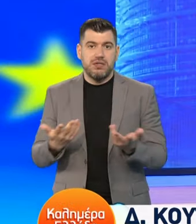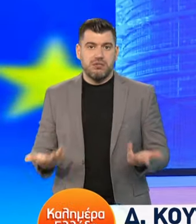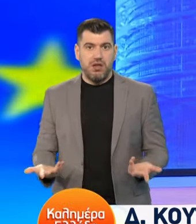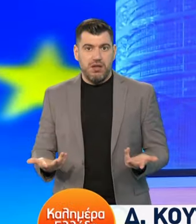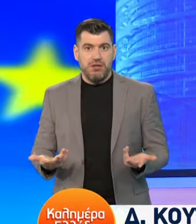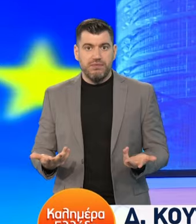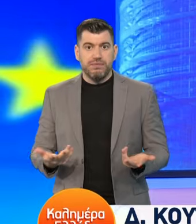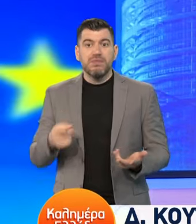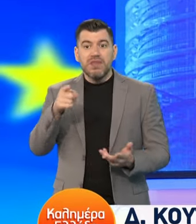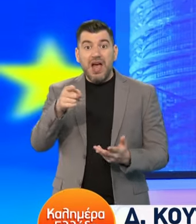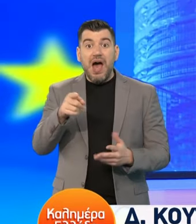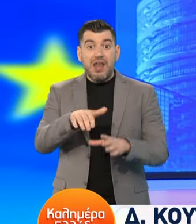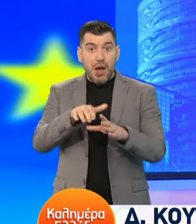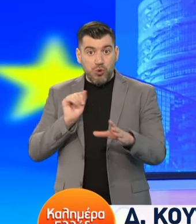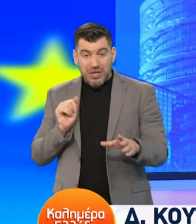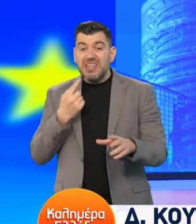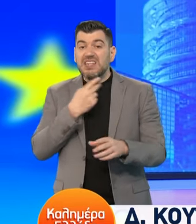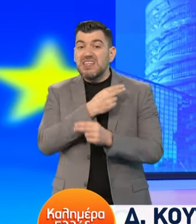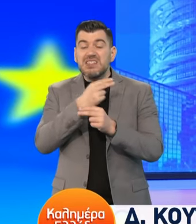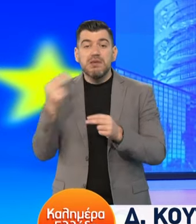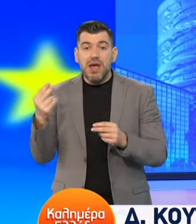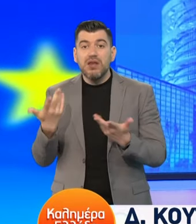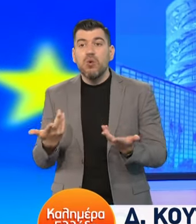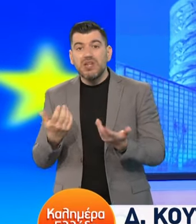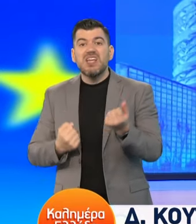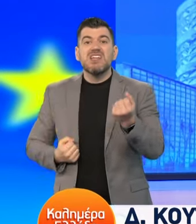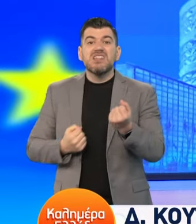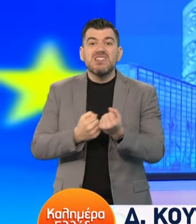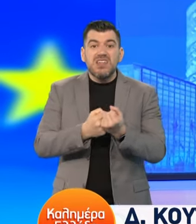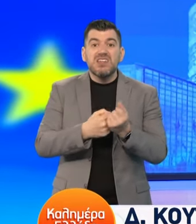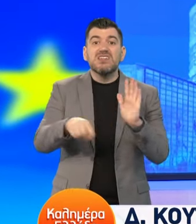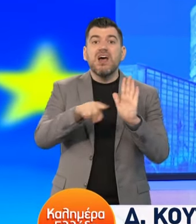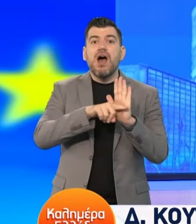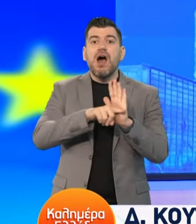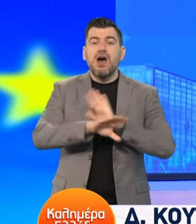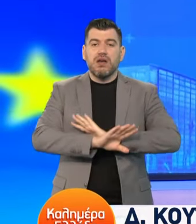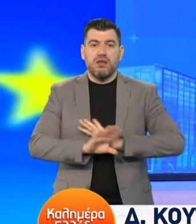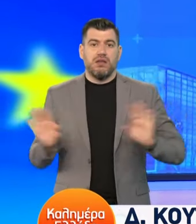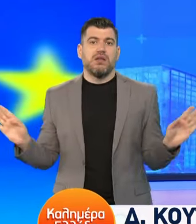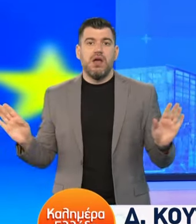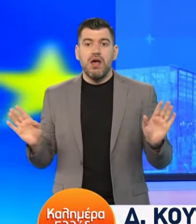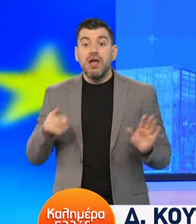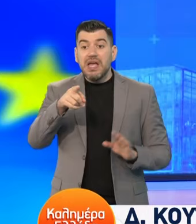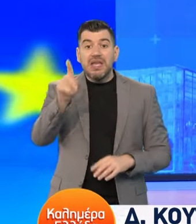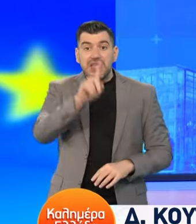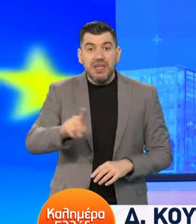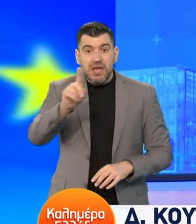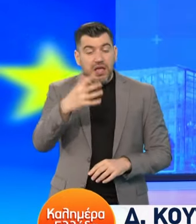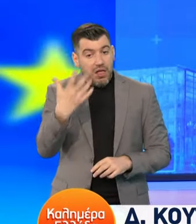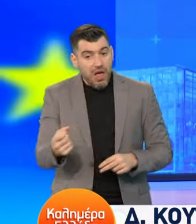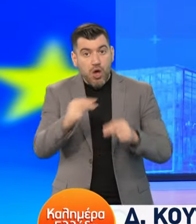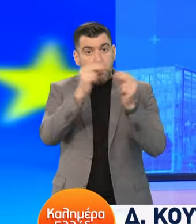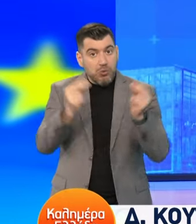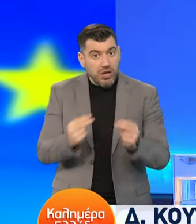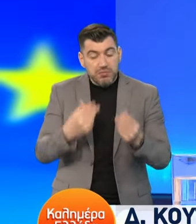αρνητικά, για να το πω καλύτερα. Γιατί το βράδυ των εκλογών, την Κυριακή αυτή, θα έχουμε και αποτελέσματα, θα έχουμε και